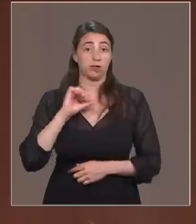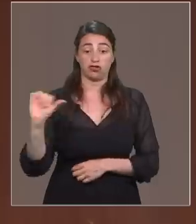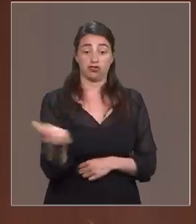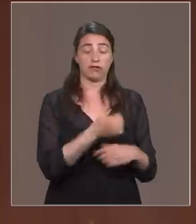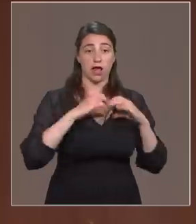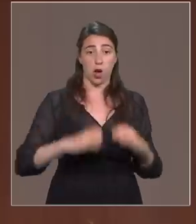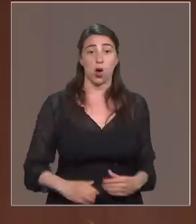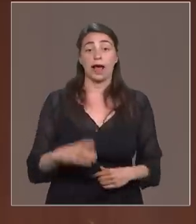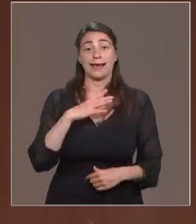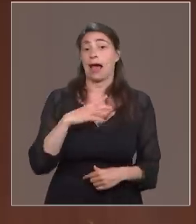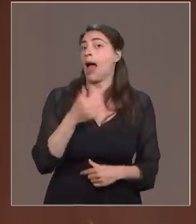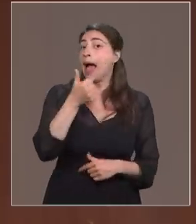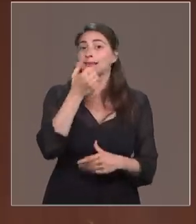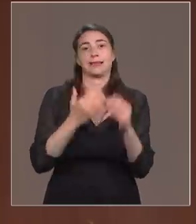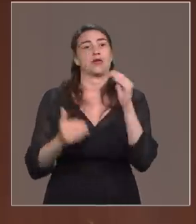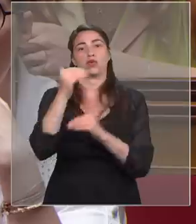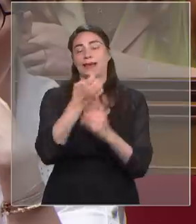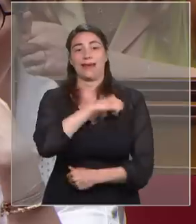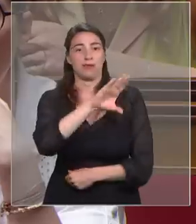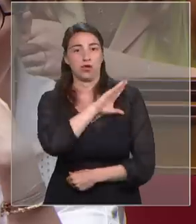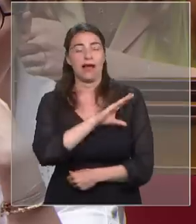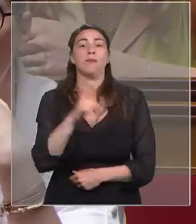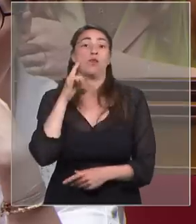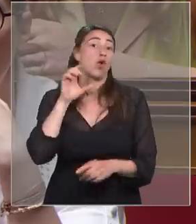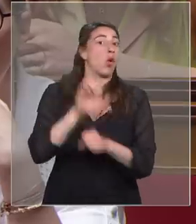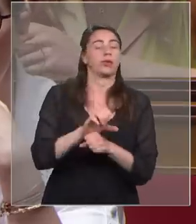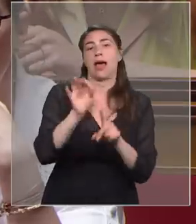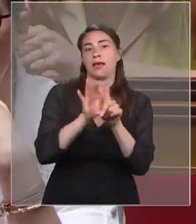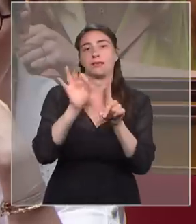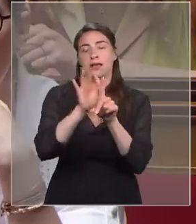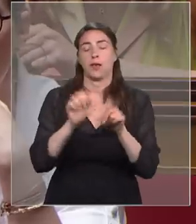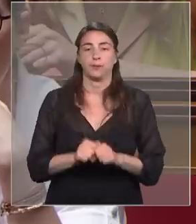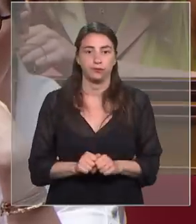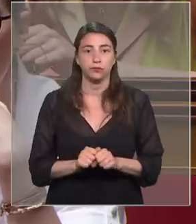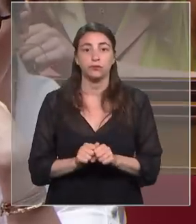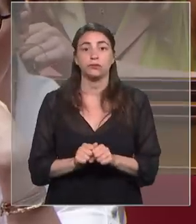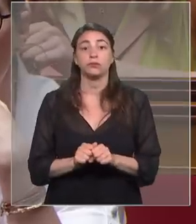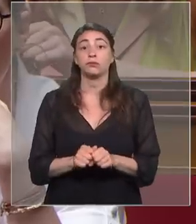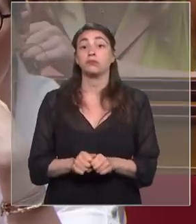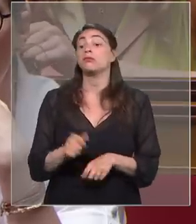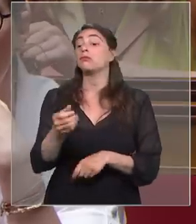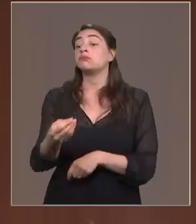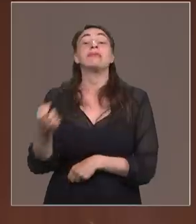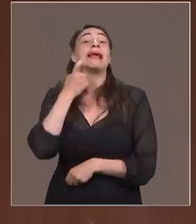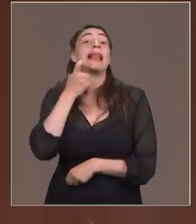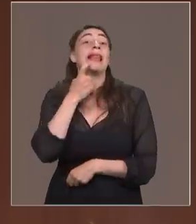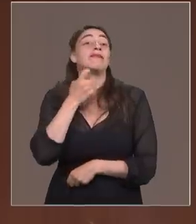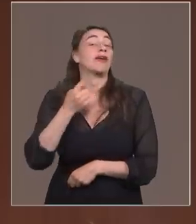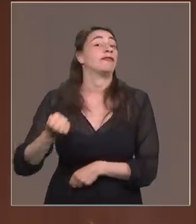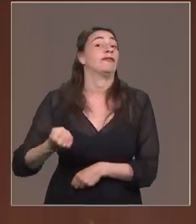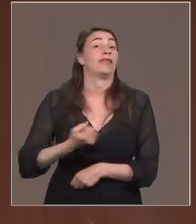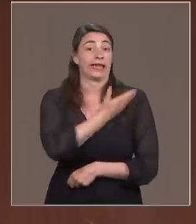dans la lutte contre le harcèlement. Nous allons protéger davantage les élèves victimes en primaire en ouvrant par décret